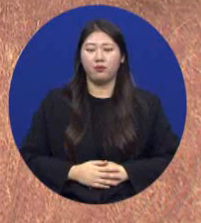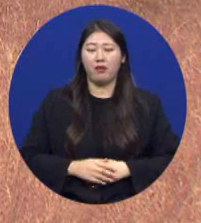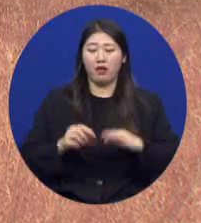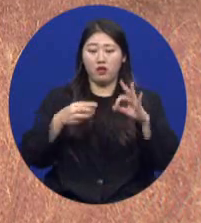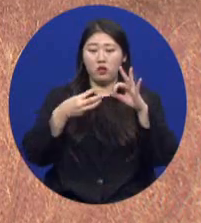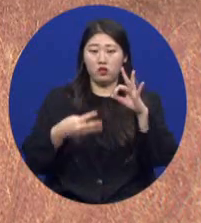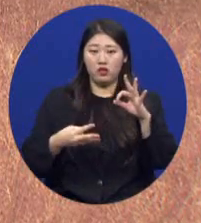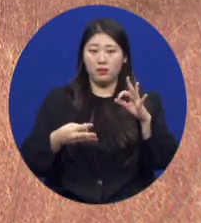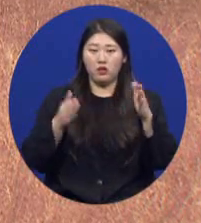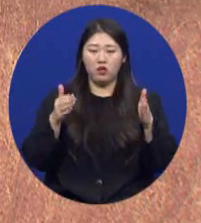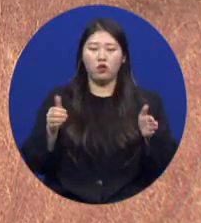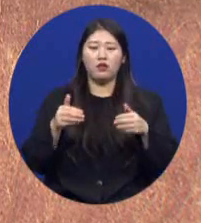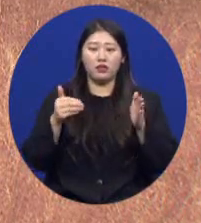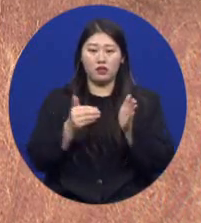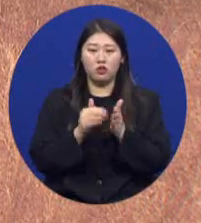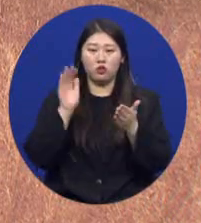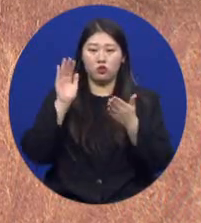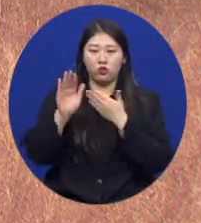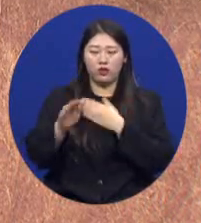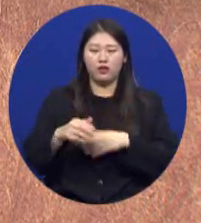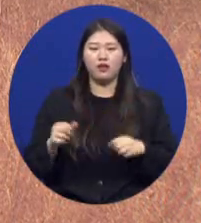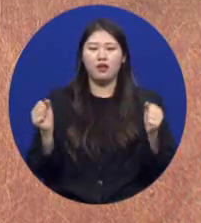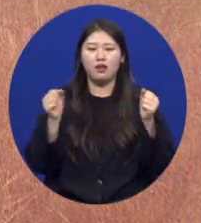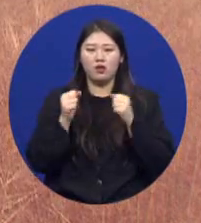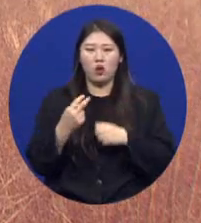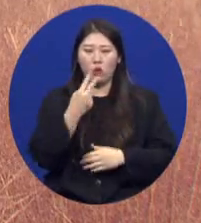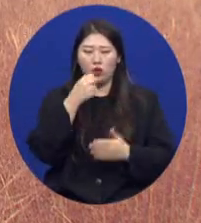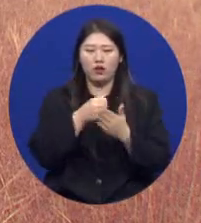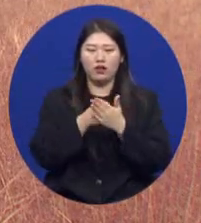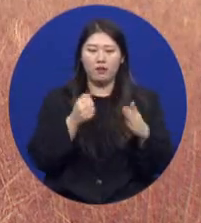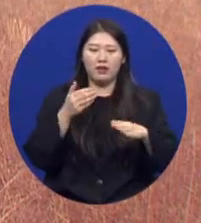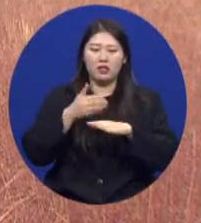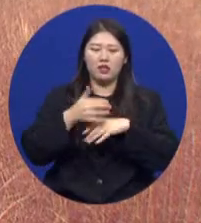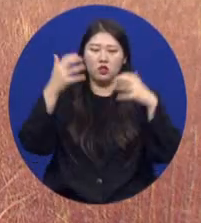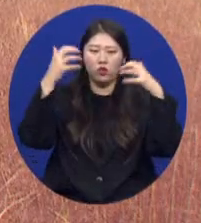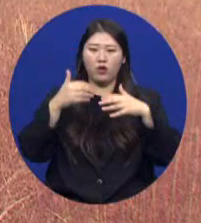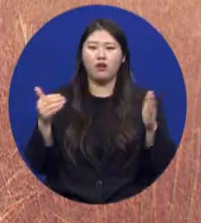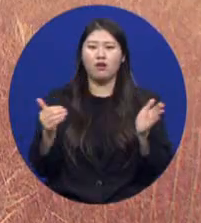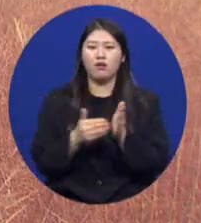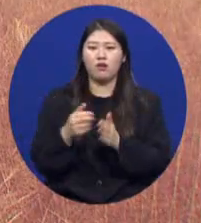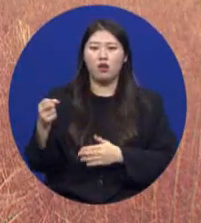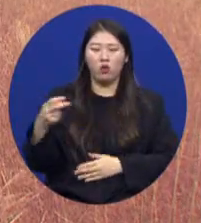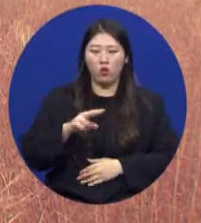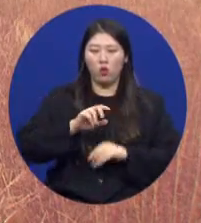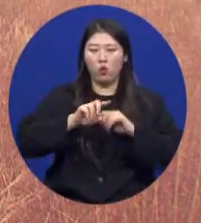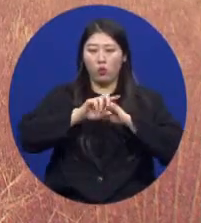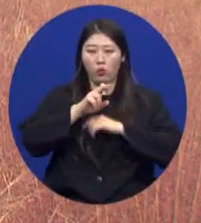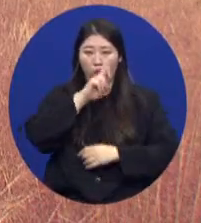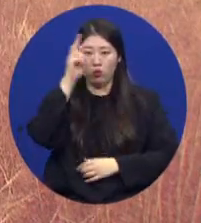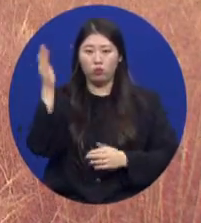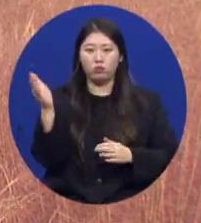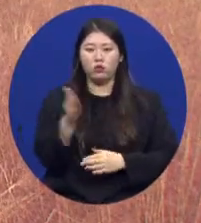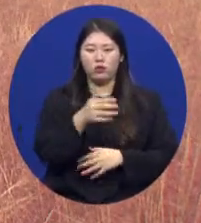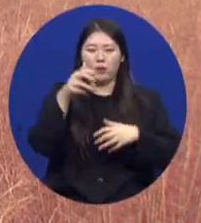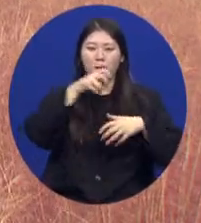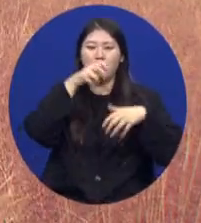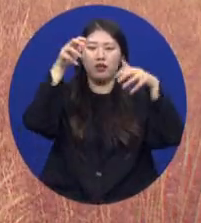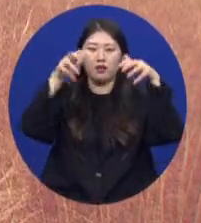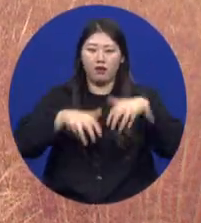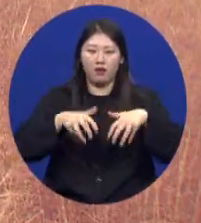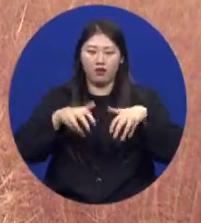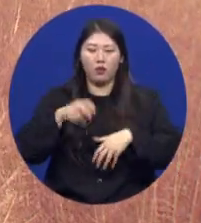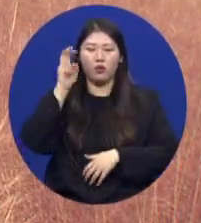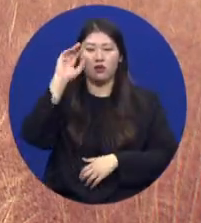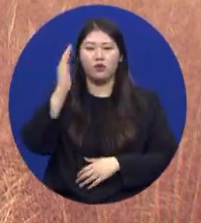연휴가 끝난 다음 주 화요일부터는 찬 공기의 영향으로 늦더위가 꺾이겠고요. 화요일 오후부터는 제주에 비가 내릴 것으로